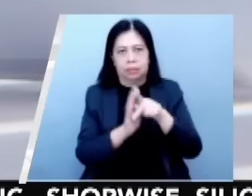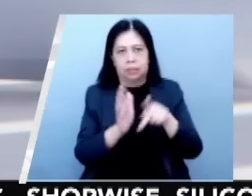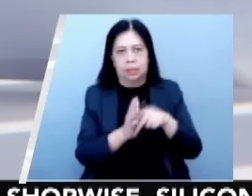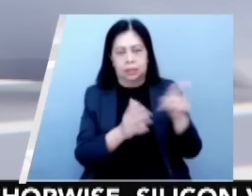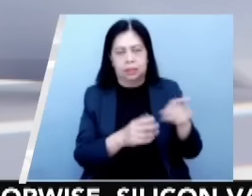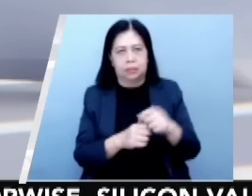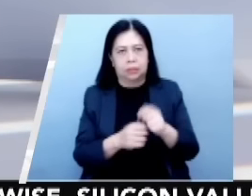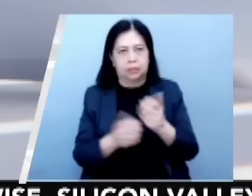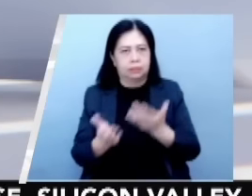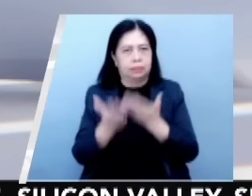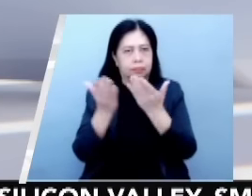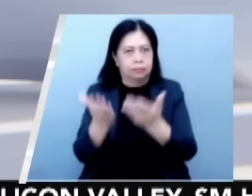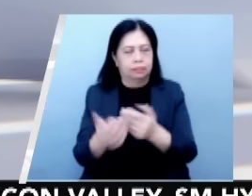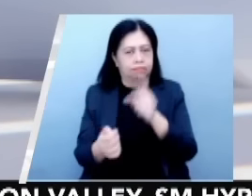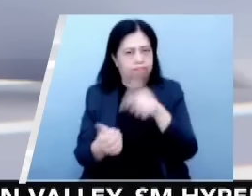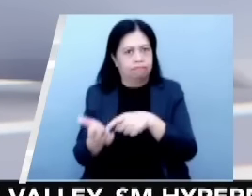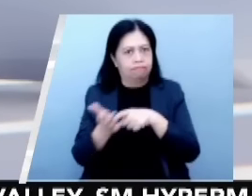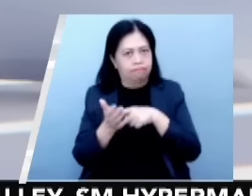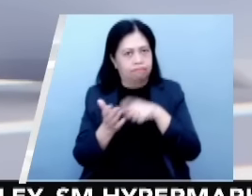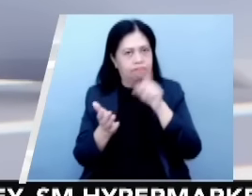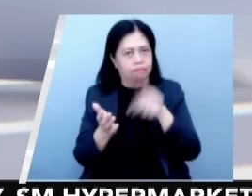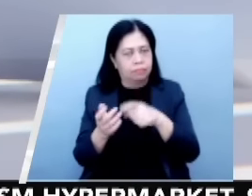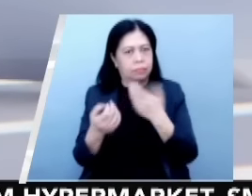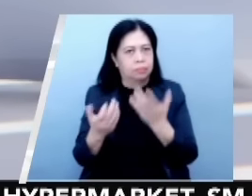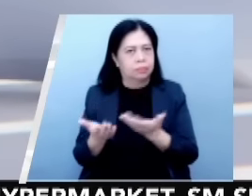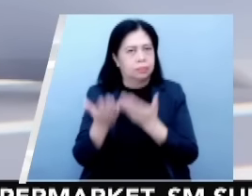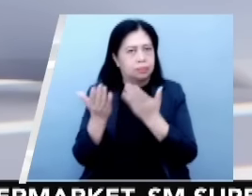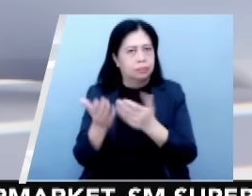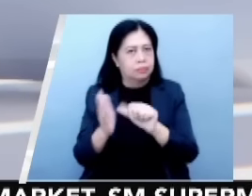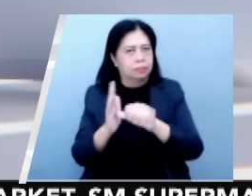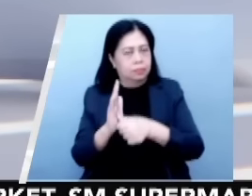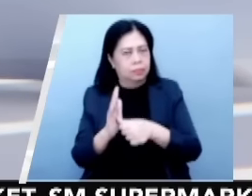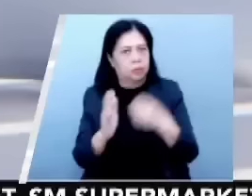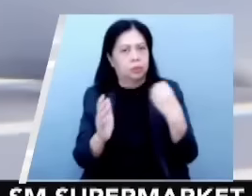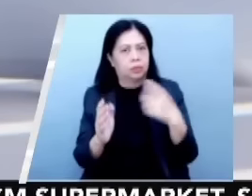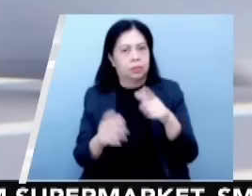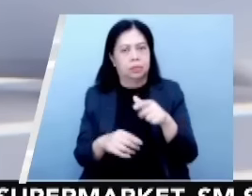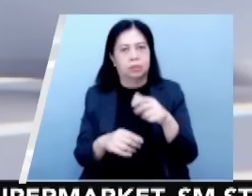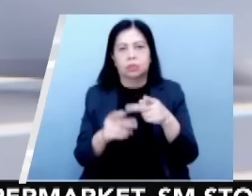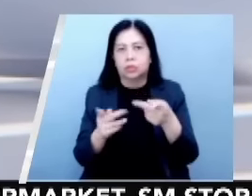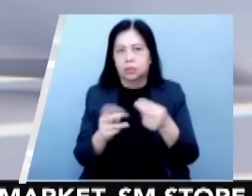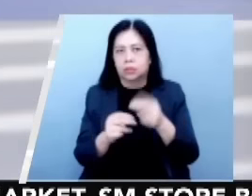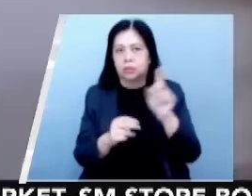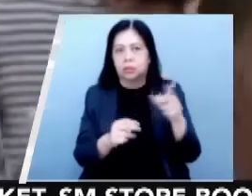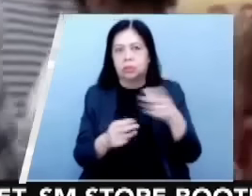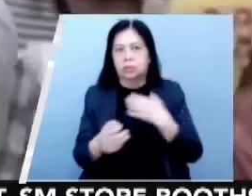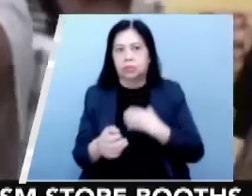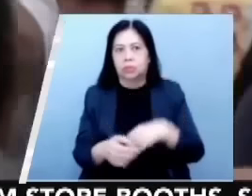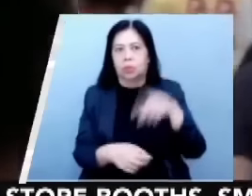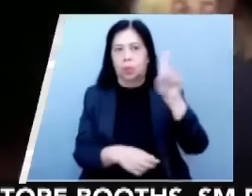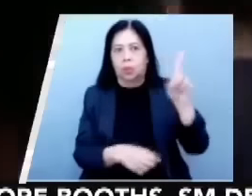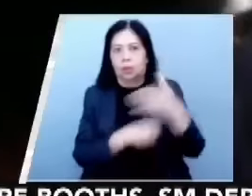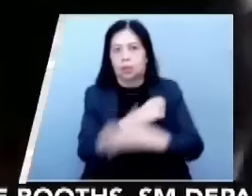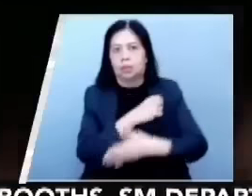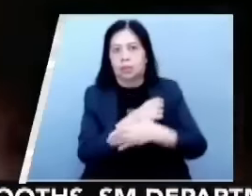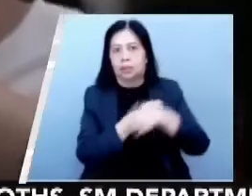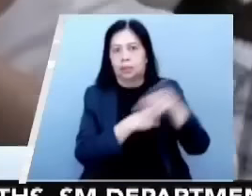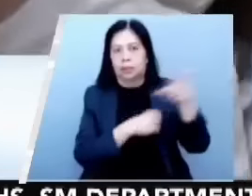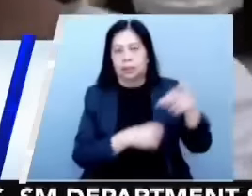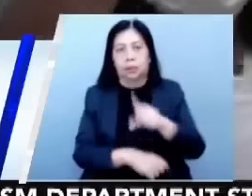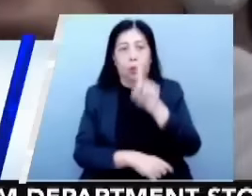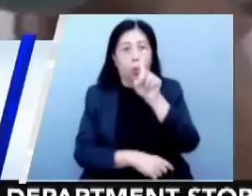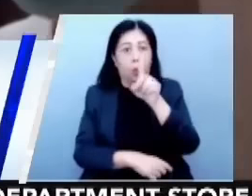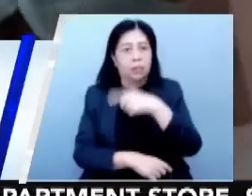serious demarche na paraan ng pag-iit sa opisyal na posisyon o kagustuhan ng isang bansa. Ang One China Policy